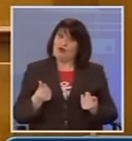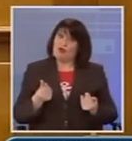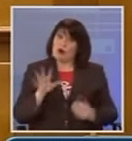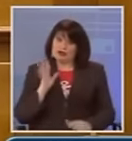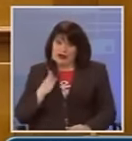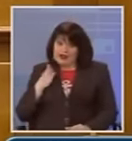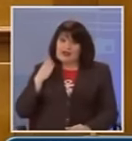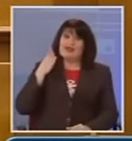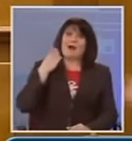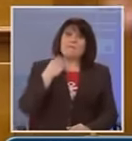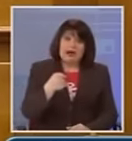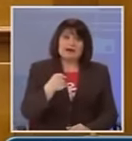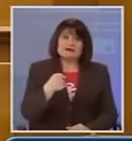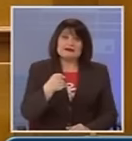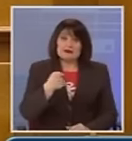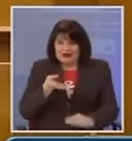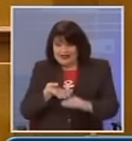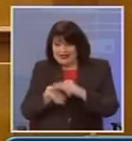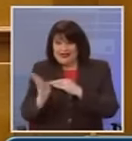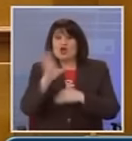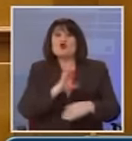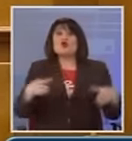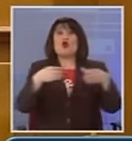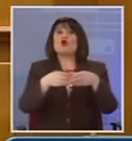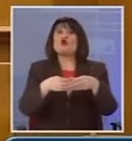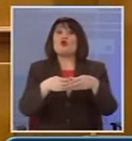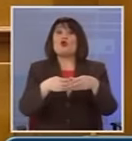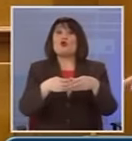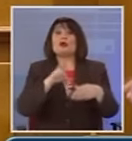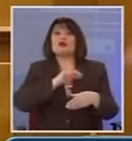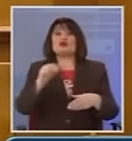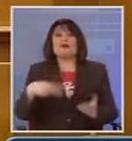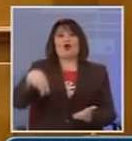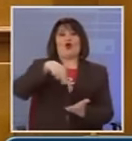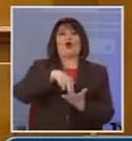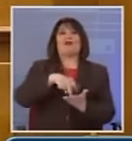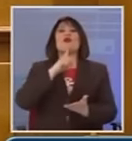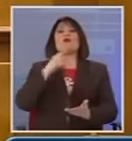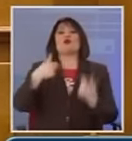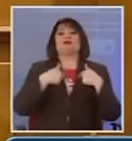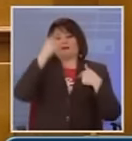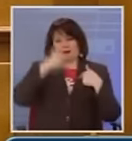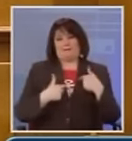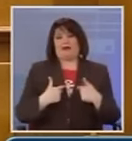μπαίνετε και κυρίως όταν βγαίνετε από το Eurogroup, να είστε το ίδιο όρθιοι που ήμασταν εμείς.